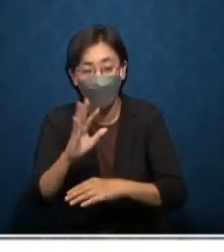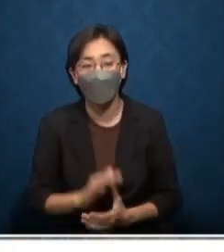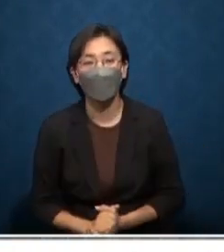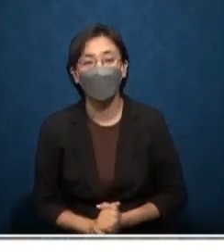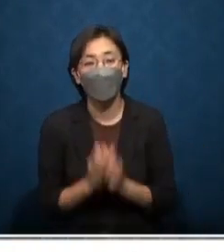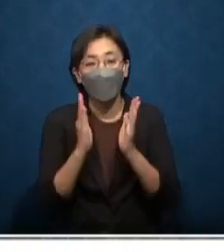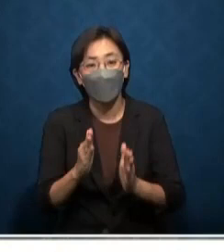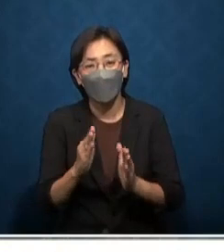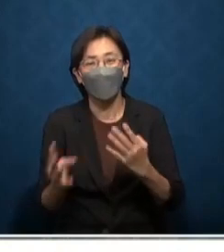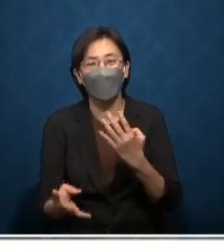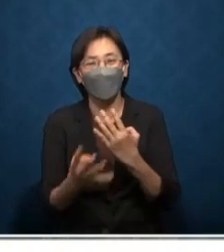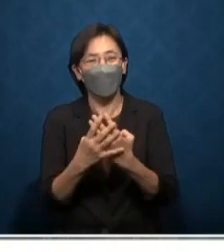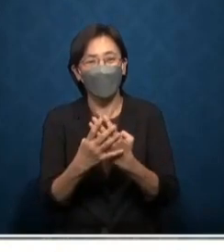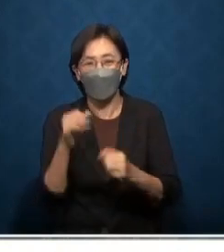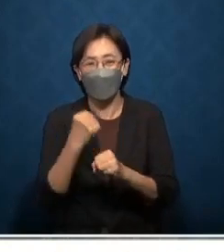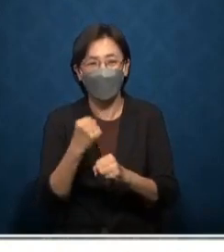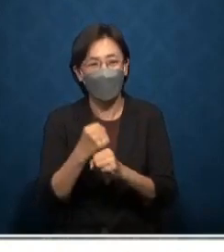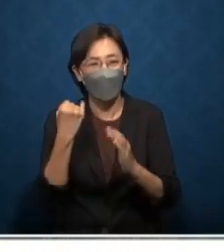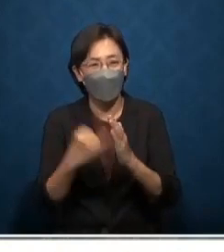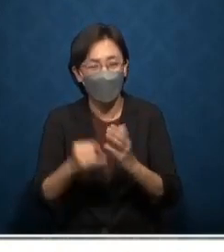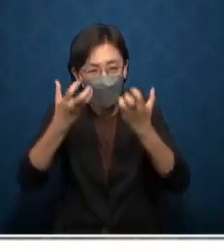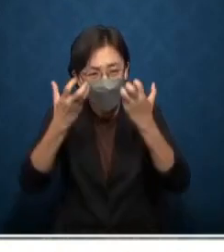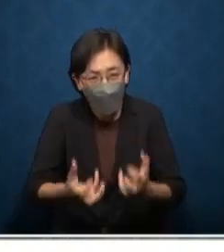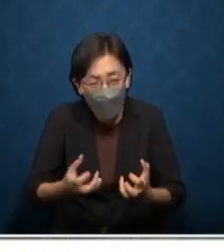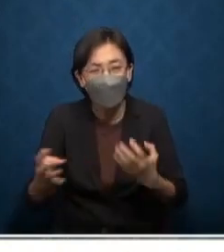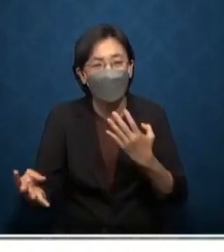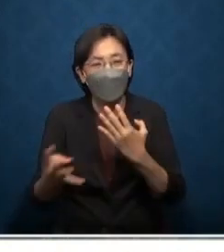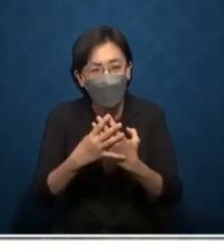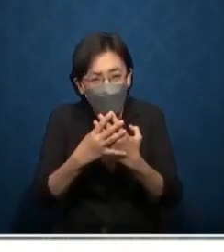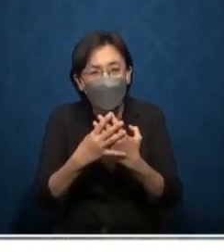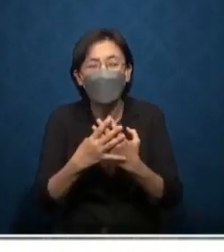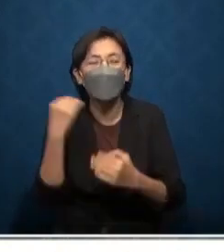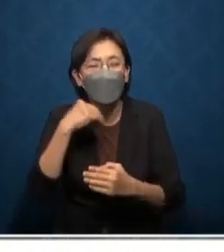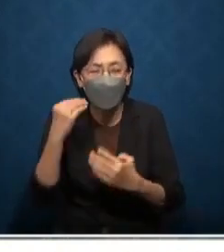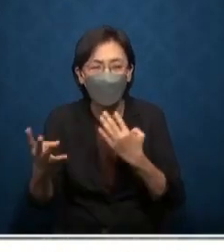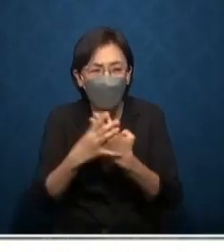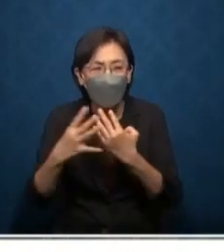คนที่เปักโทษชะกันชะกันแล้วหรอเป็ักโทษติดคุกแล้วติดคุกอีก